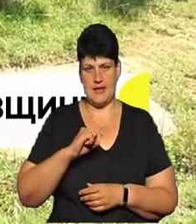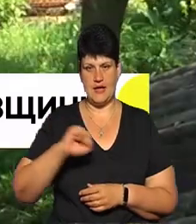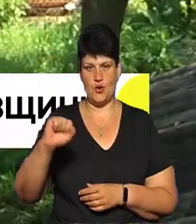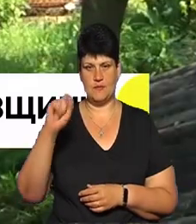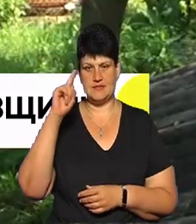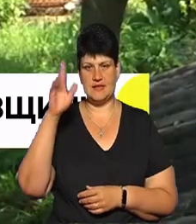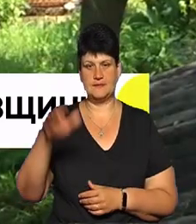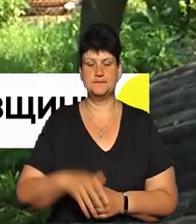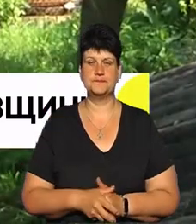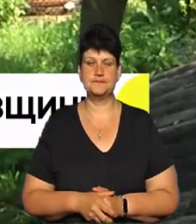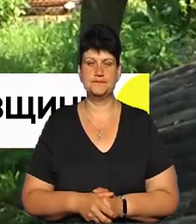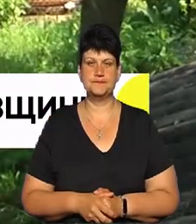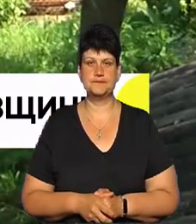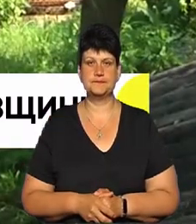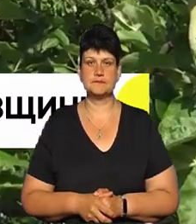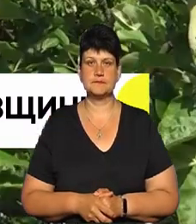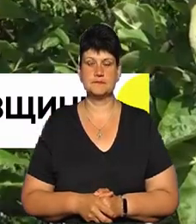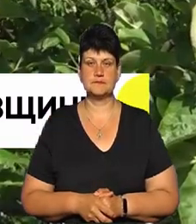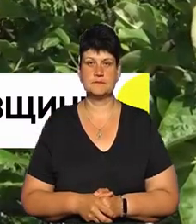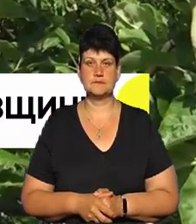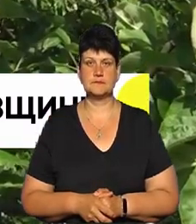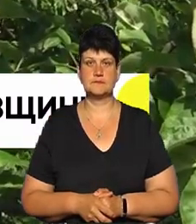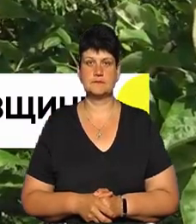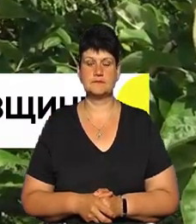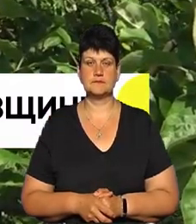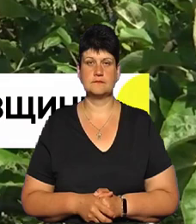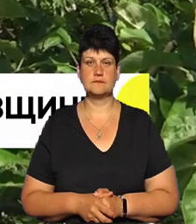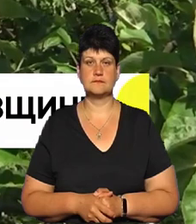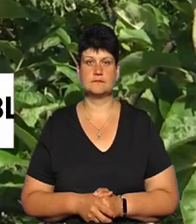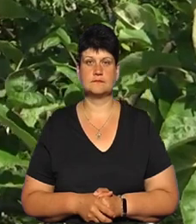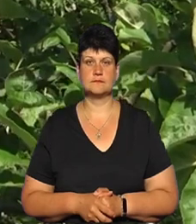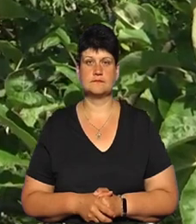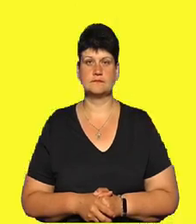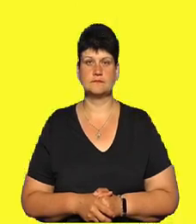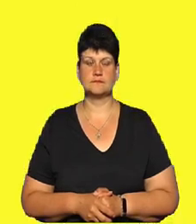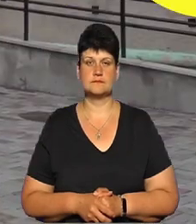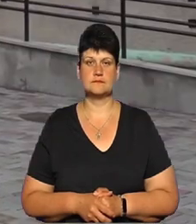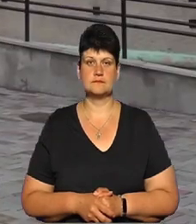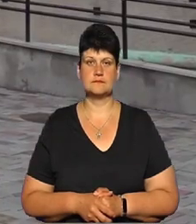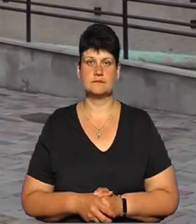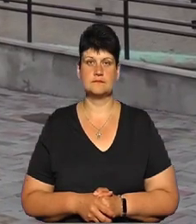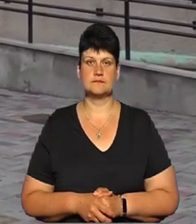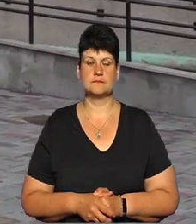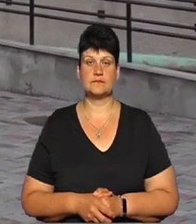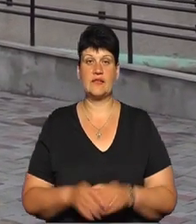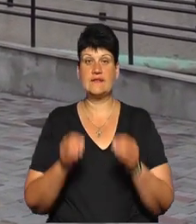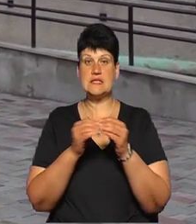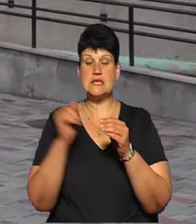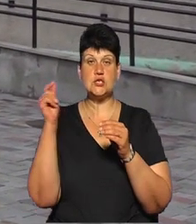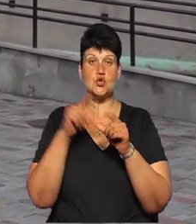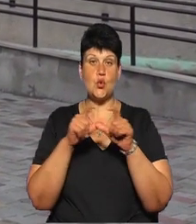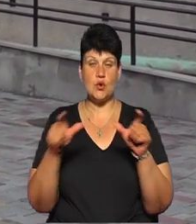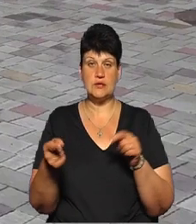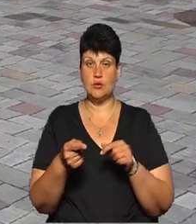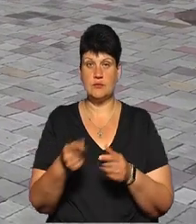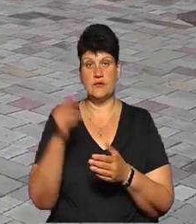слава! Мирослава Західна, Василь Панчук. Новини на Суспільному. Тернопільщина. У 10-й школі Тернополя